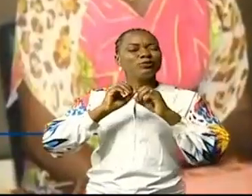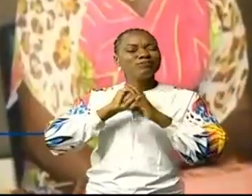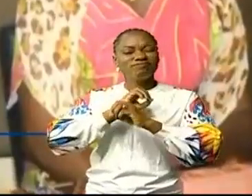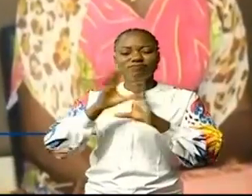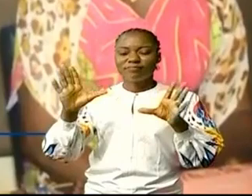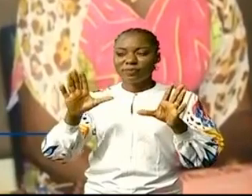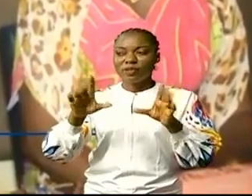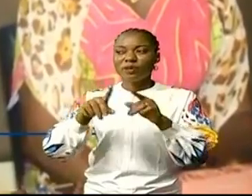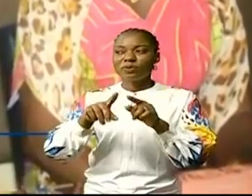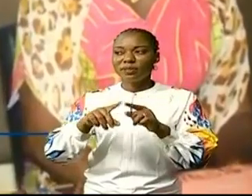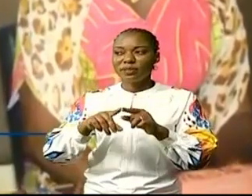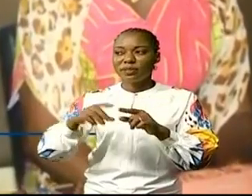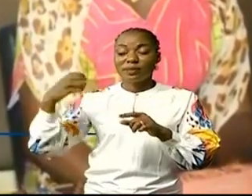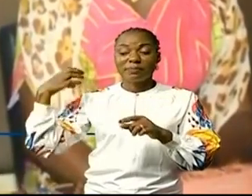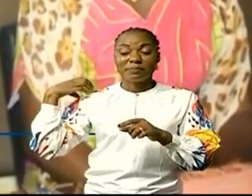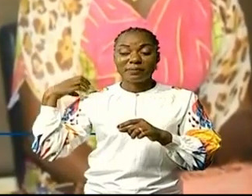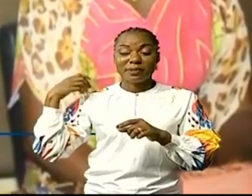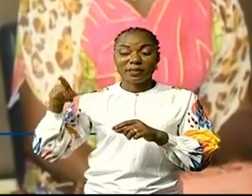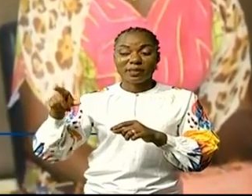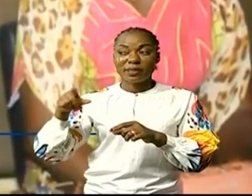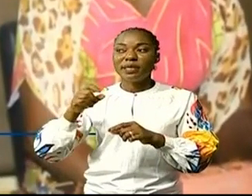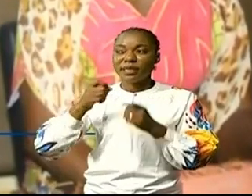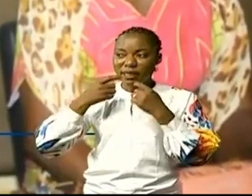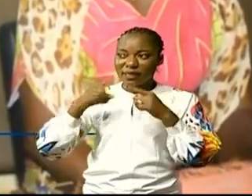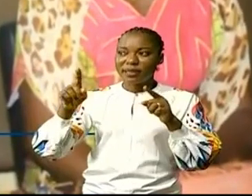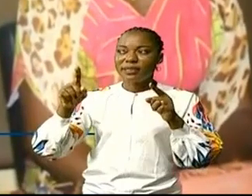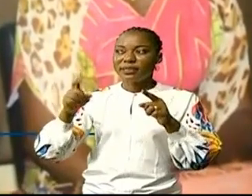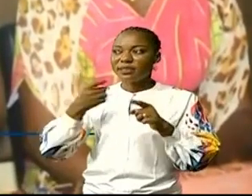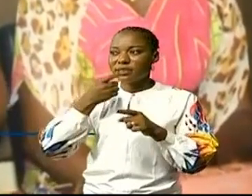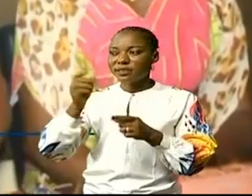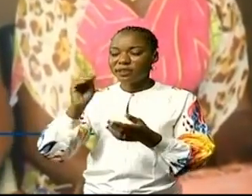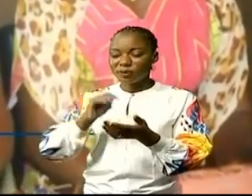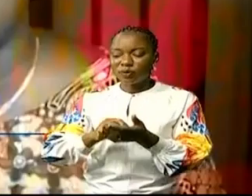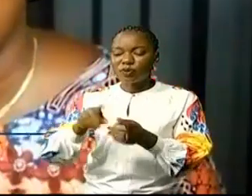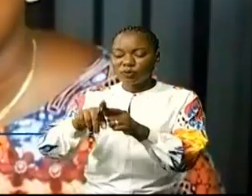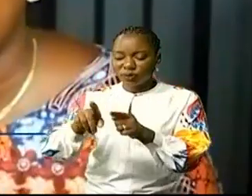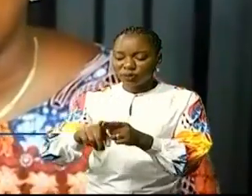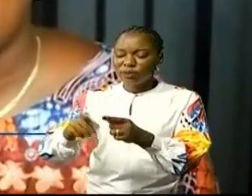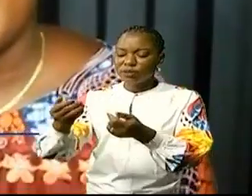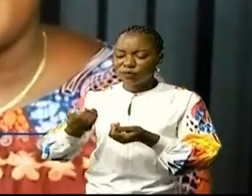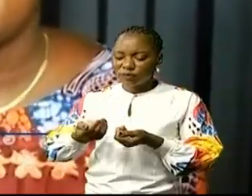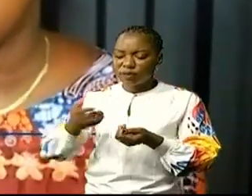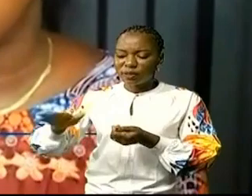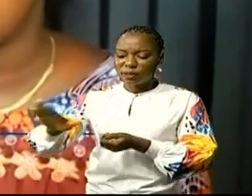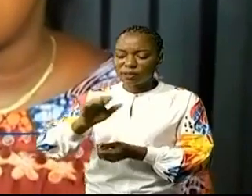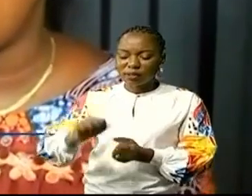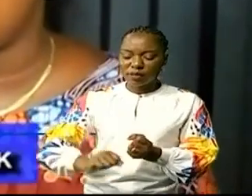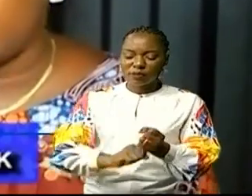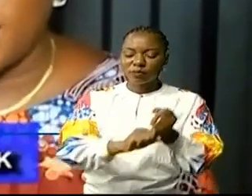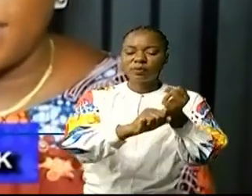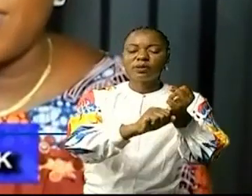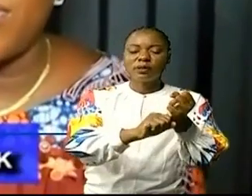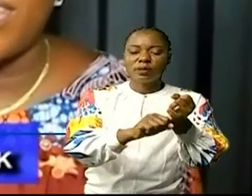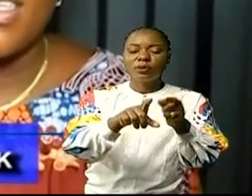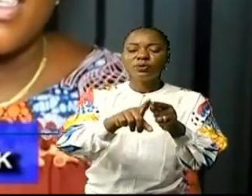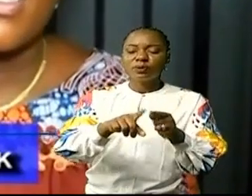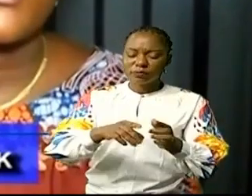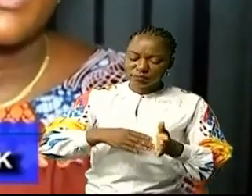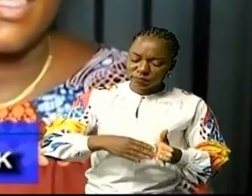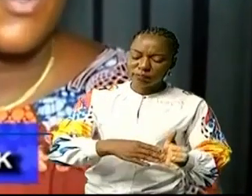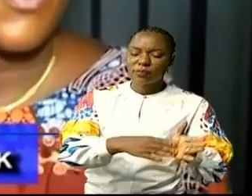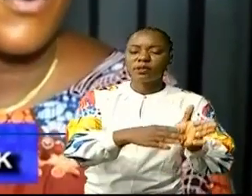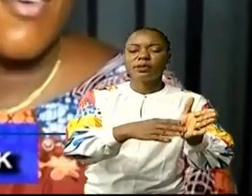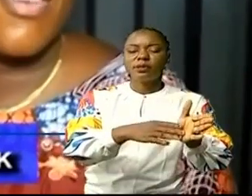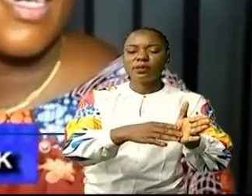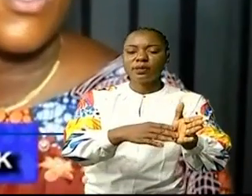ce mandat soit fructueux. Je compte sur leur accompagnement, hein, qui déjà est effectif, et je